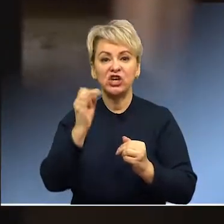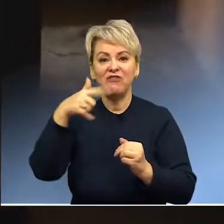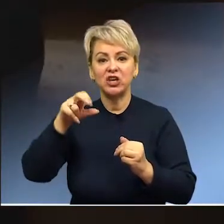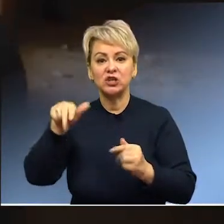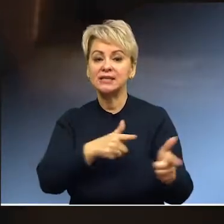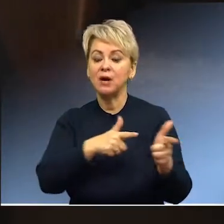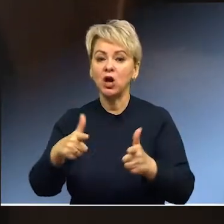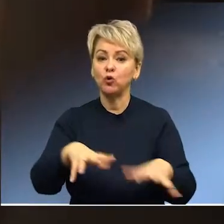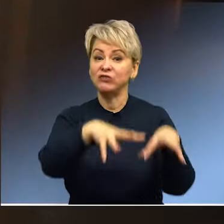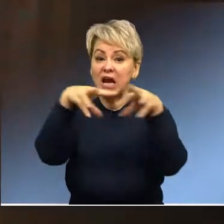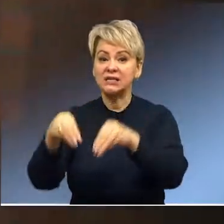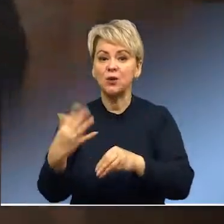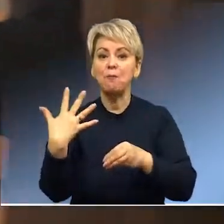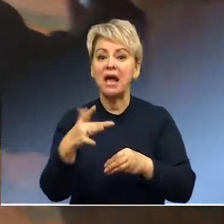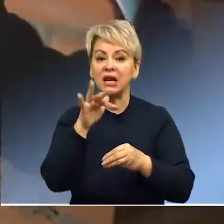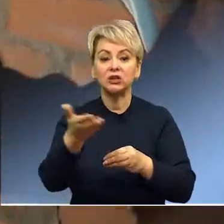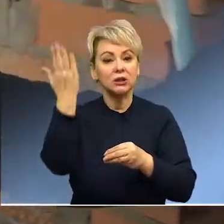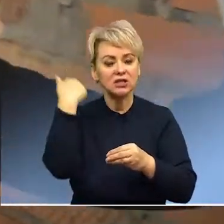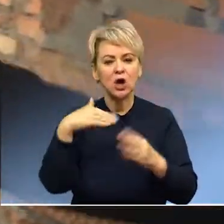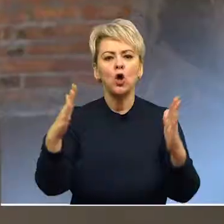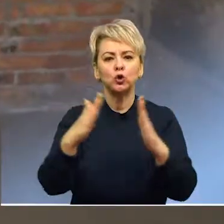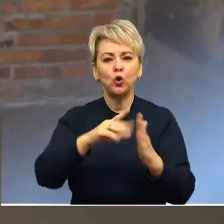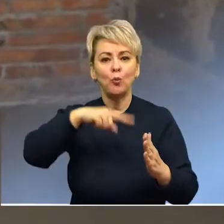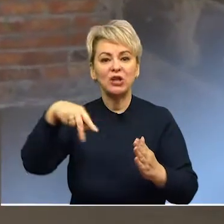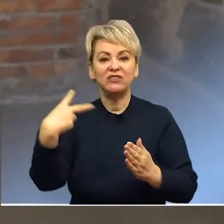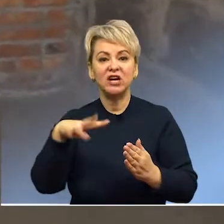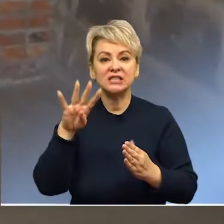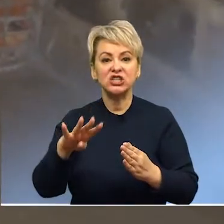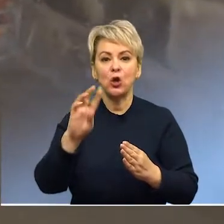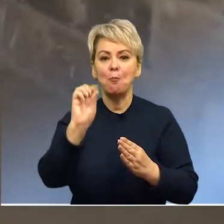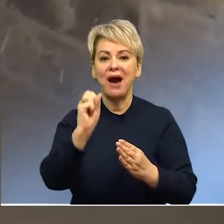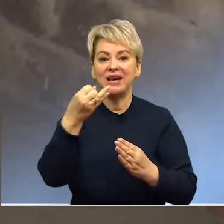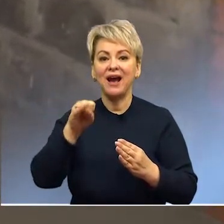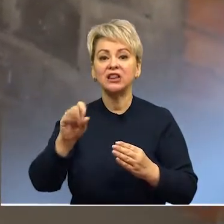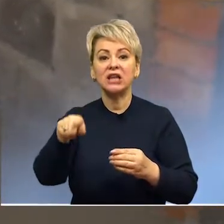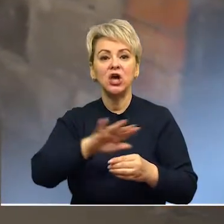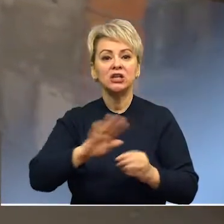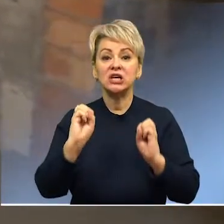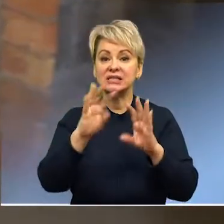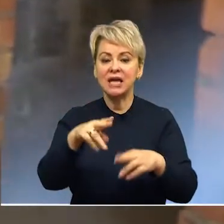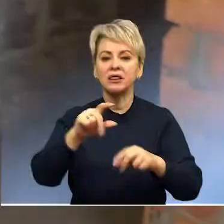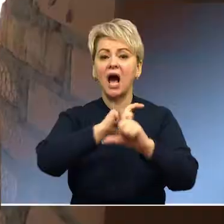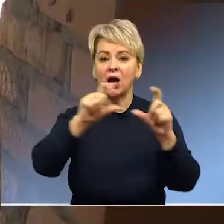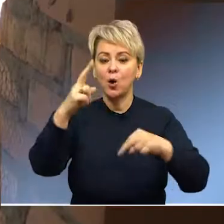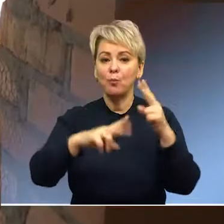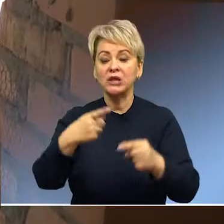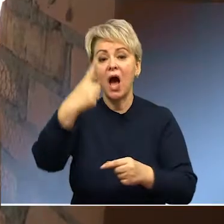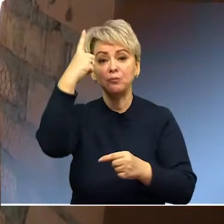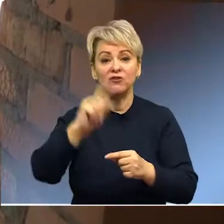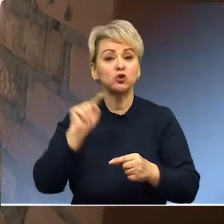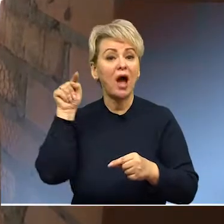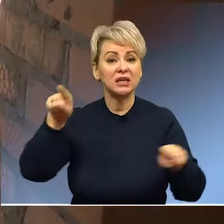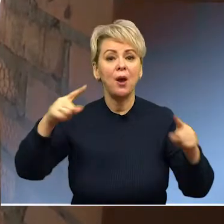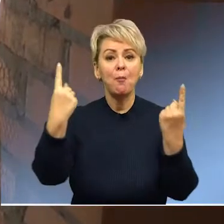Иваница готовилась к новоселью еще 5 лет назад. Но дом номер 24 на Баррикадной так и не сдан, а компания-застройщик объявила себя